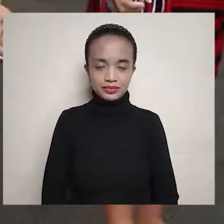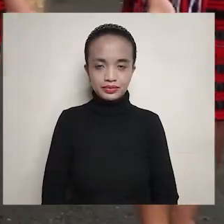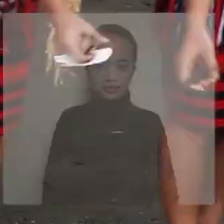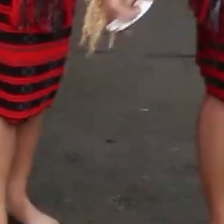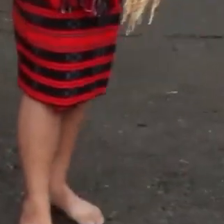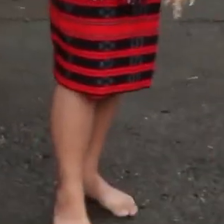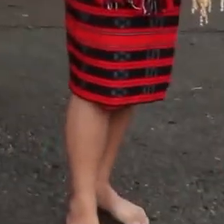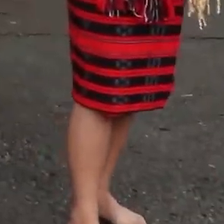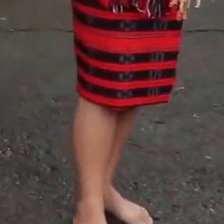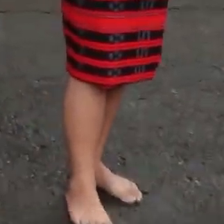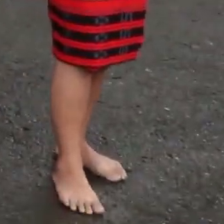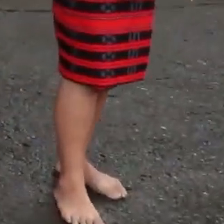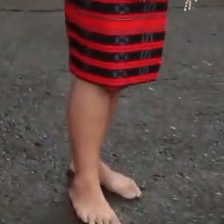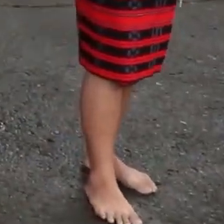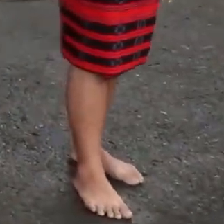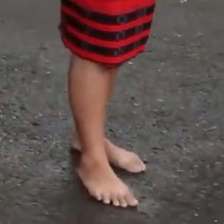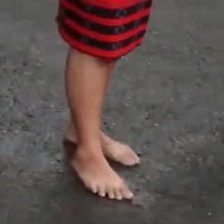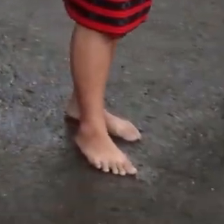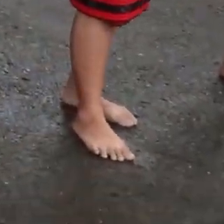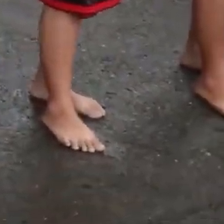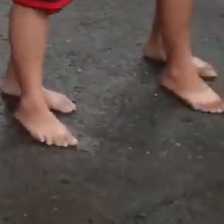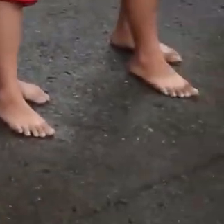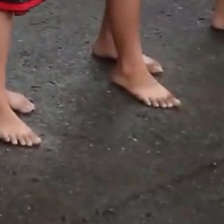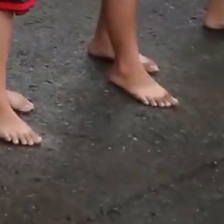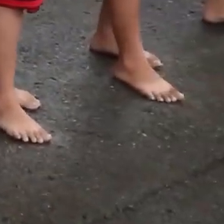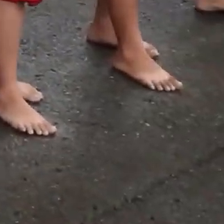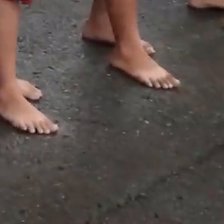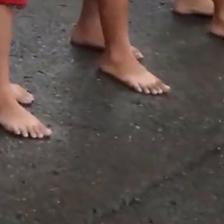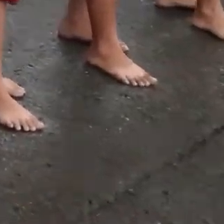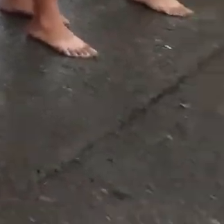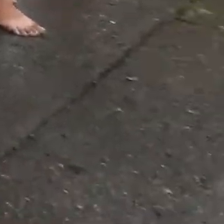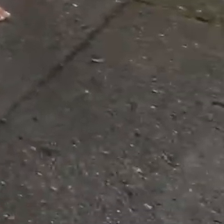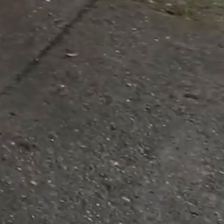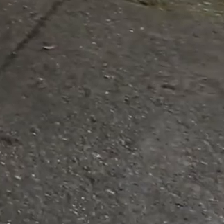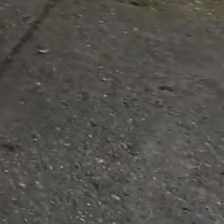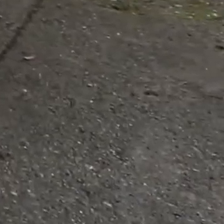agapawan dayanan wanga wangda adama